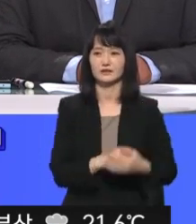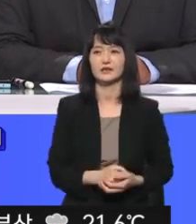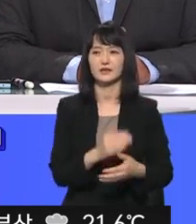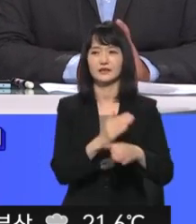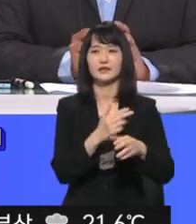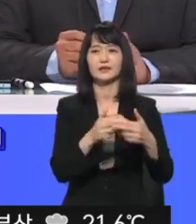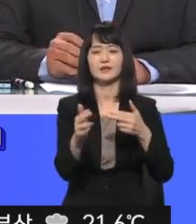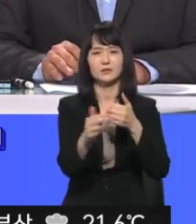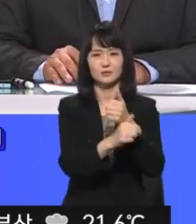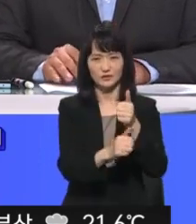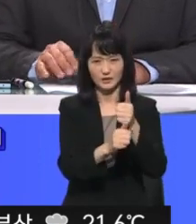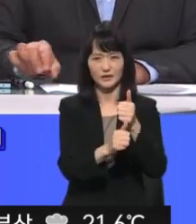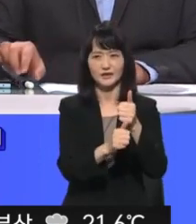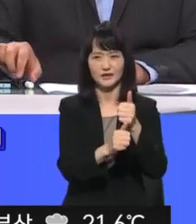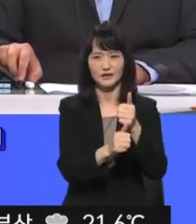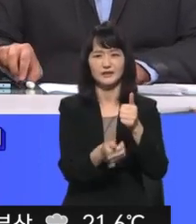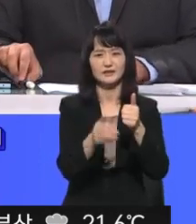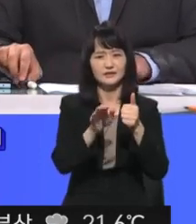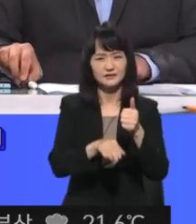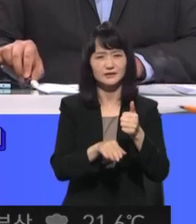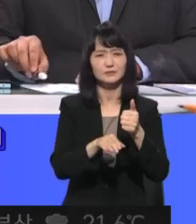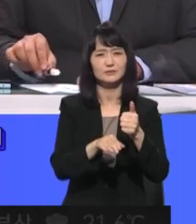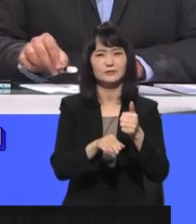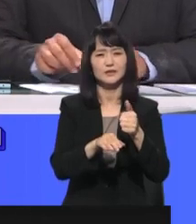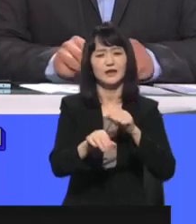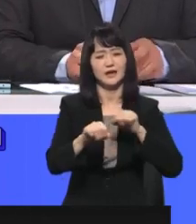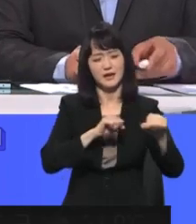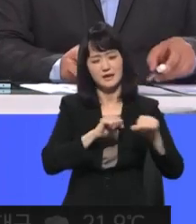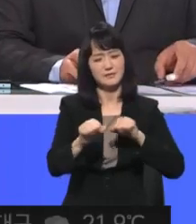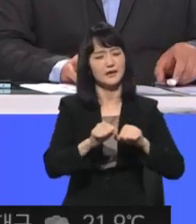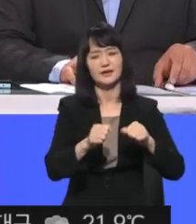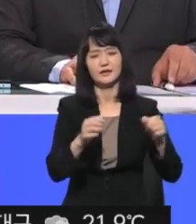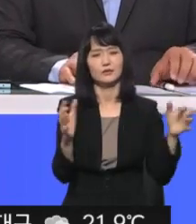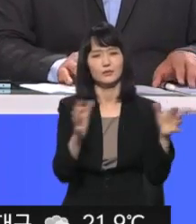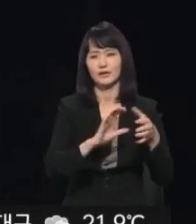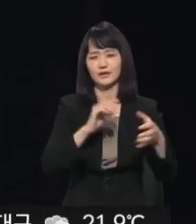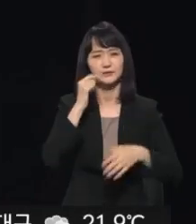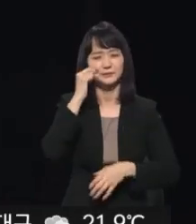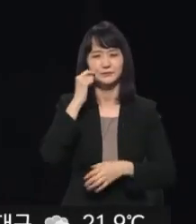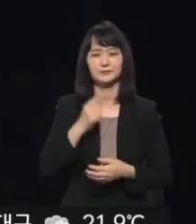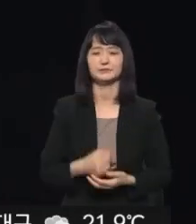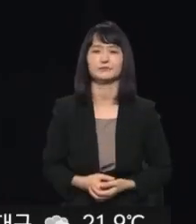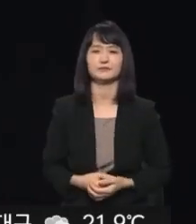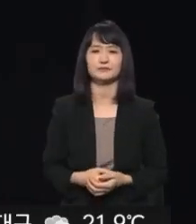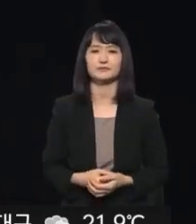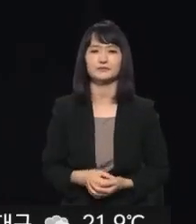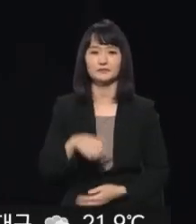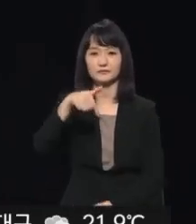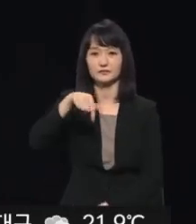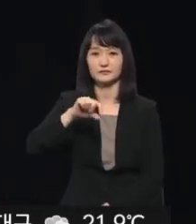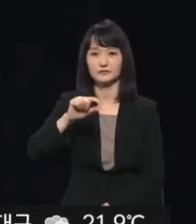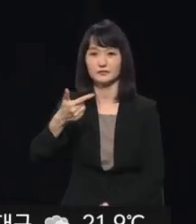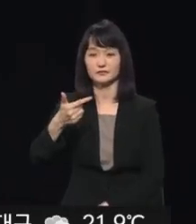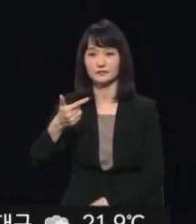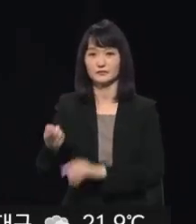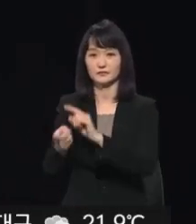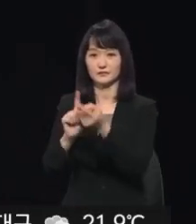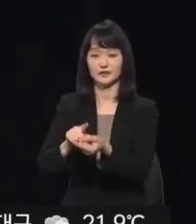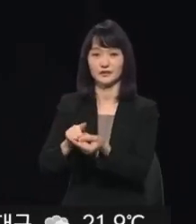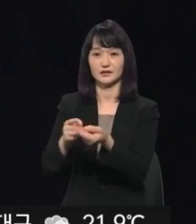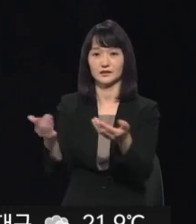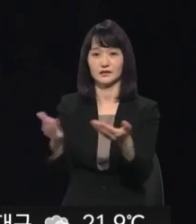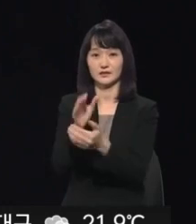있죠 알겠습니다 안타까운 생각을 가지고 그런 잠깐 얘기를 해보도록 하겠습니다 일단 권성동 댕 돌아 돌아 다시